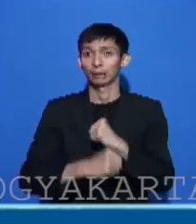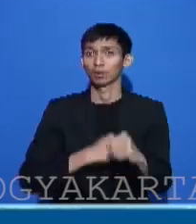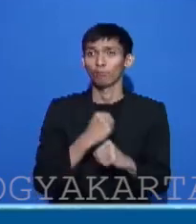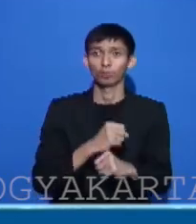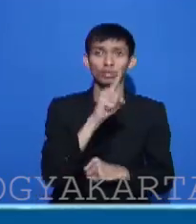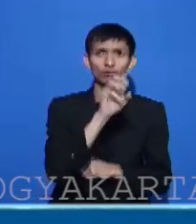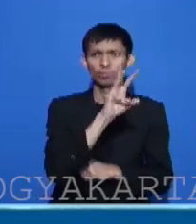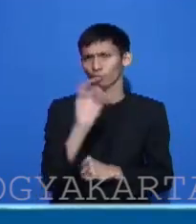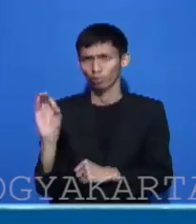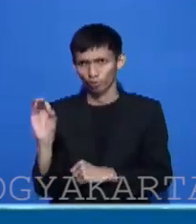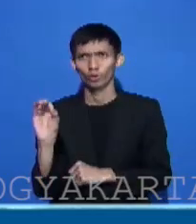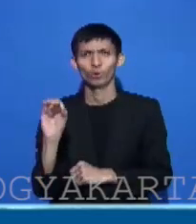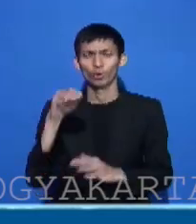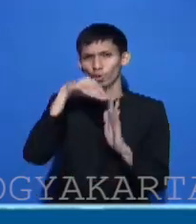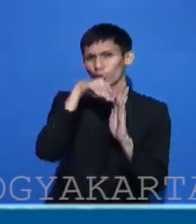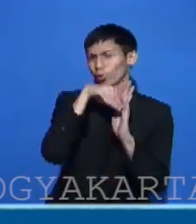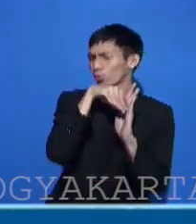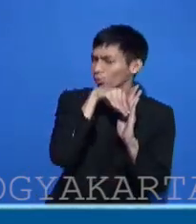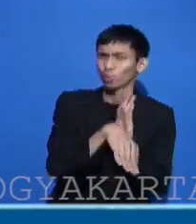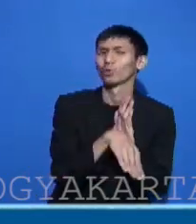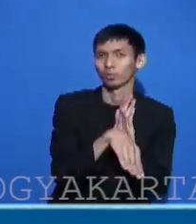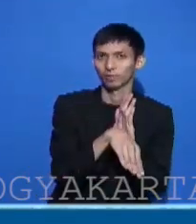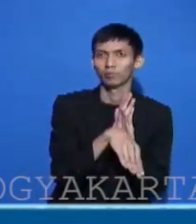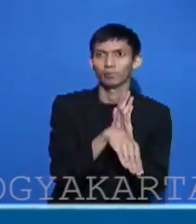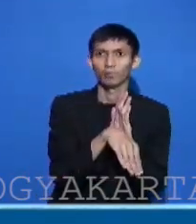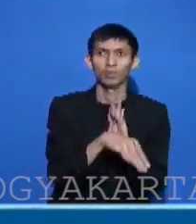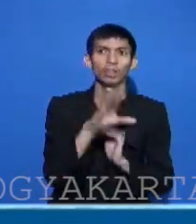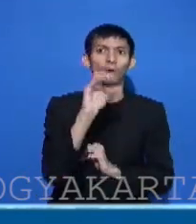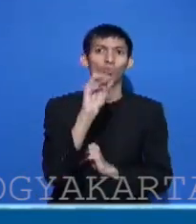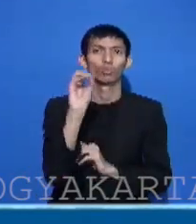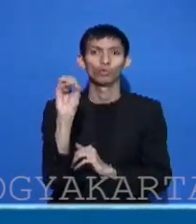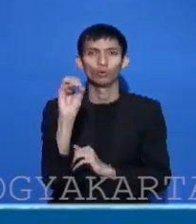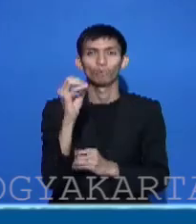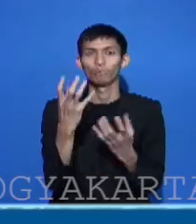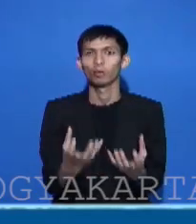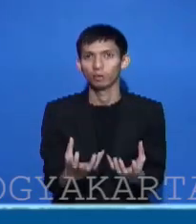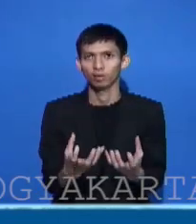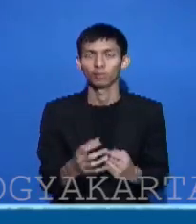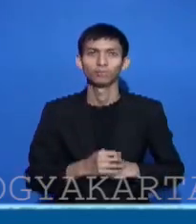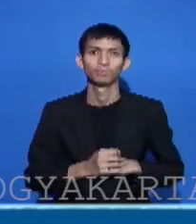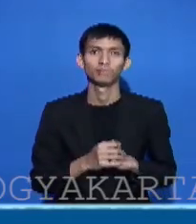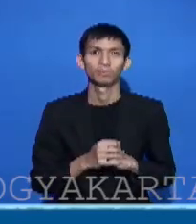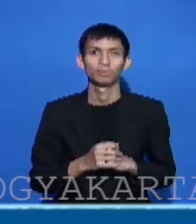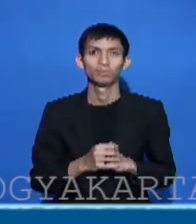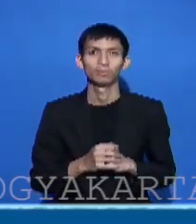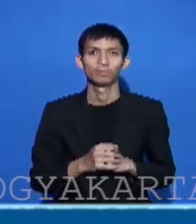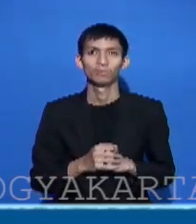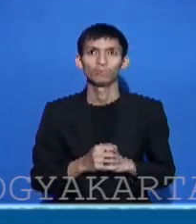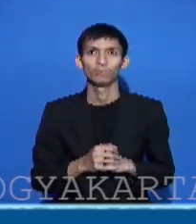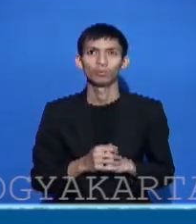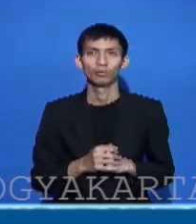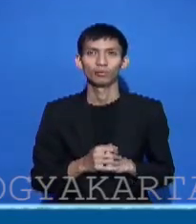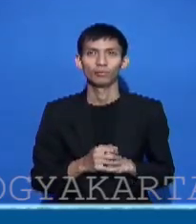regi cengkeh dados anjlok namung gang 100 rupiah saben kilonipun. Usananipun kathah taneman cengkeh ingkang namung dipun jaraken